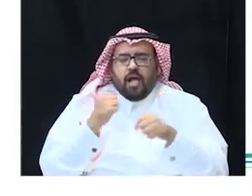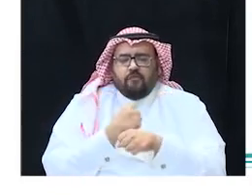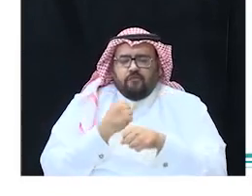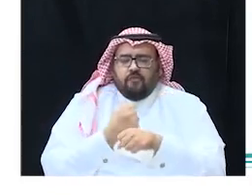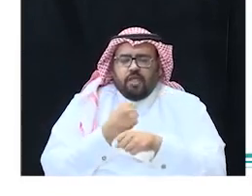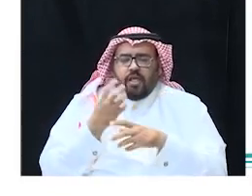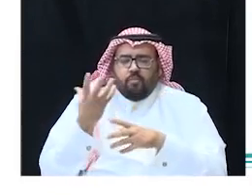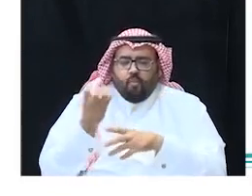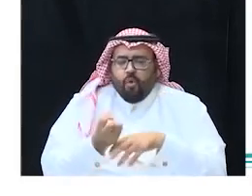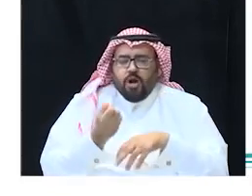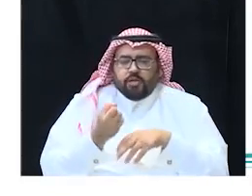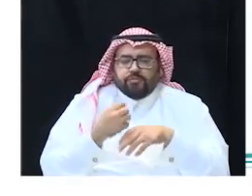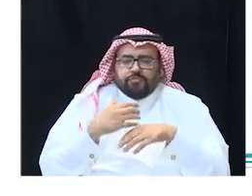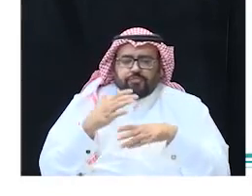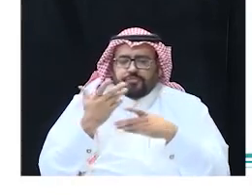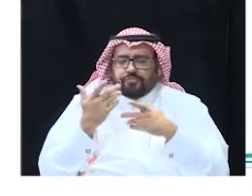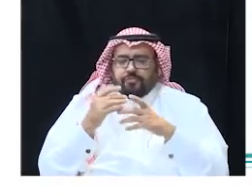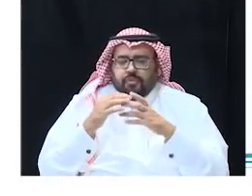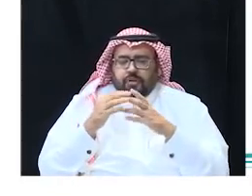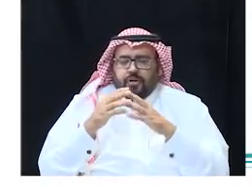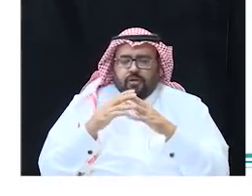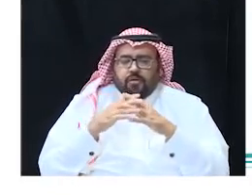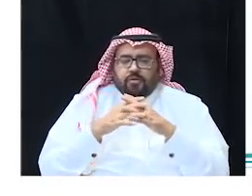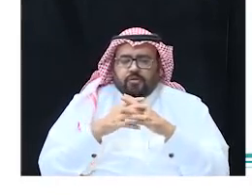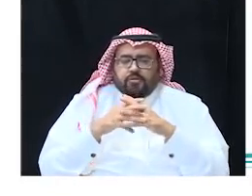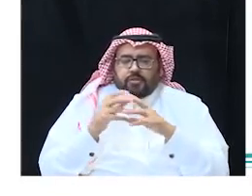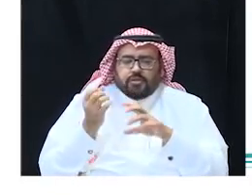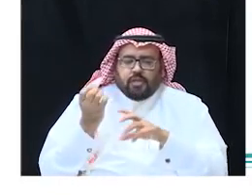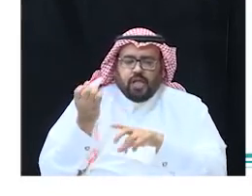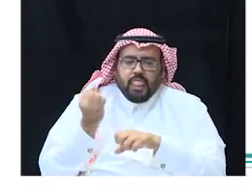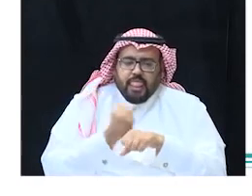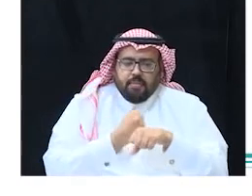ماذا تفعل الجاذبية؟